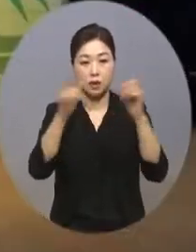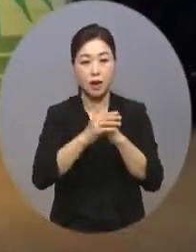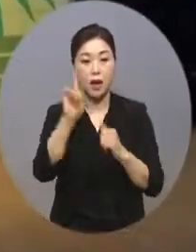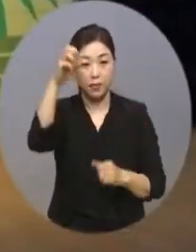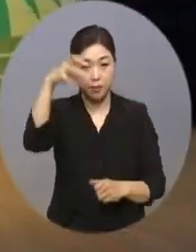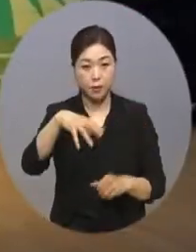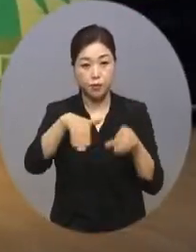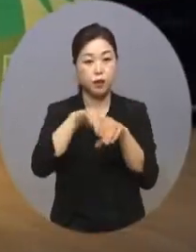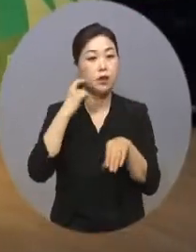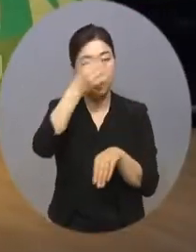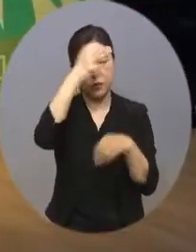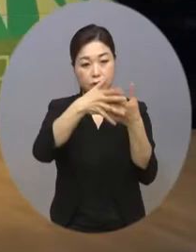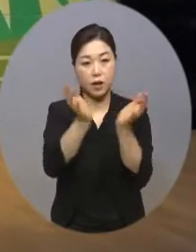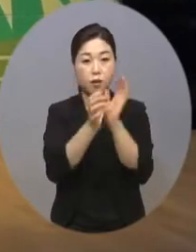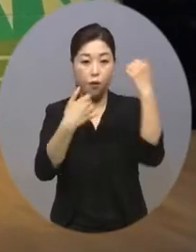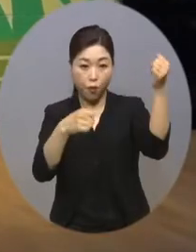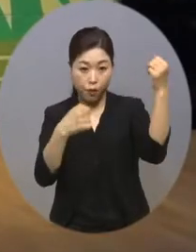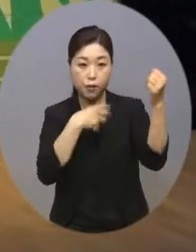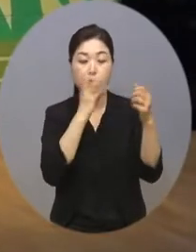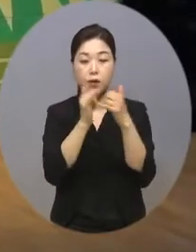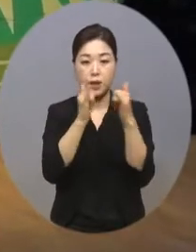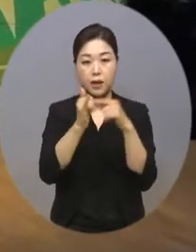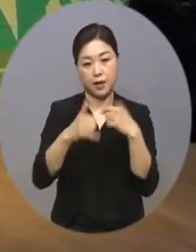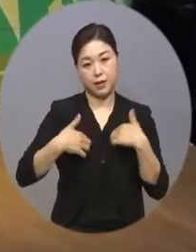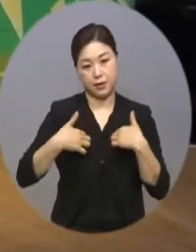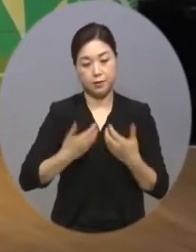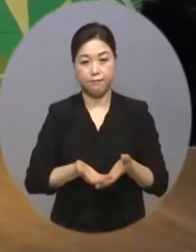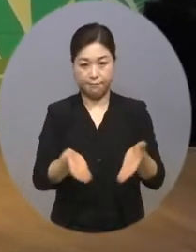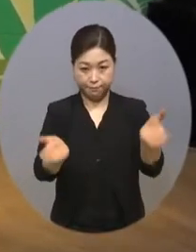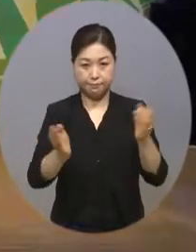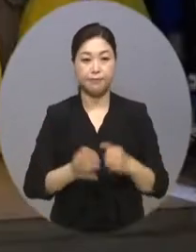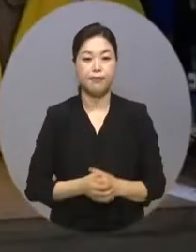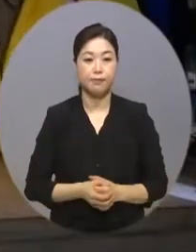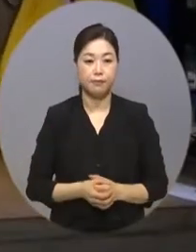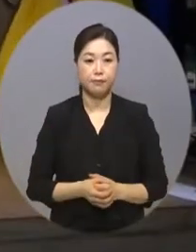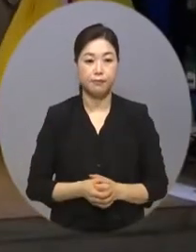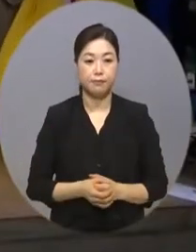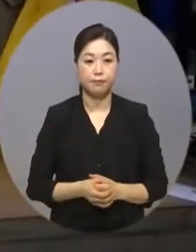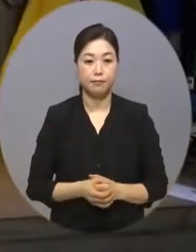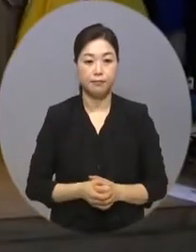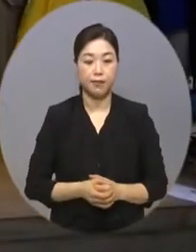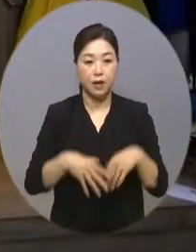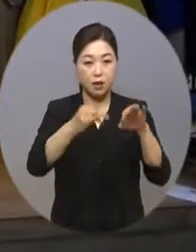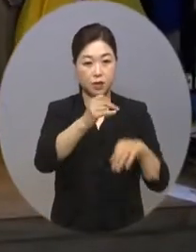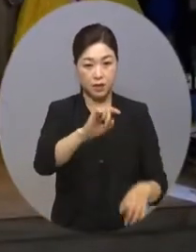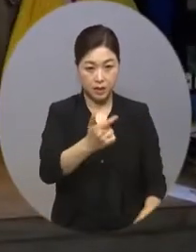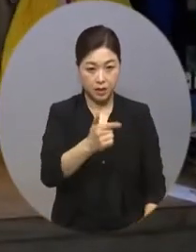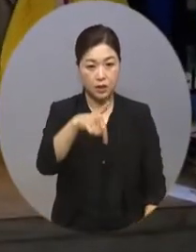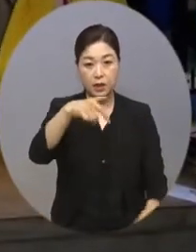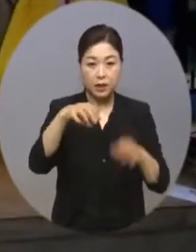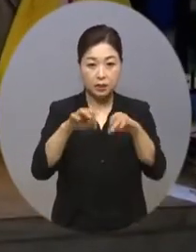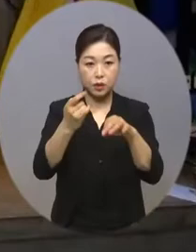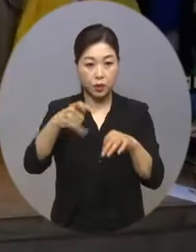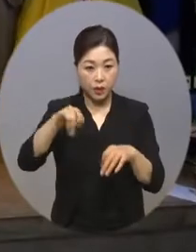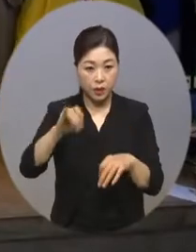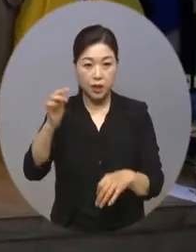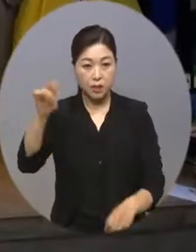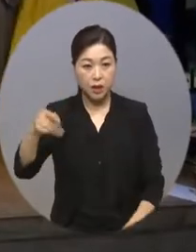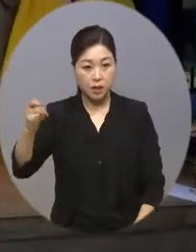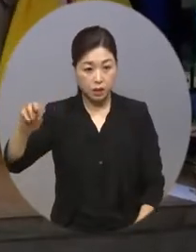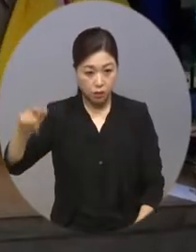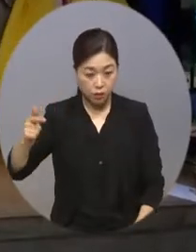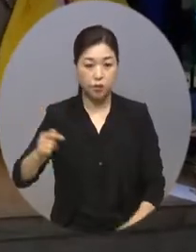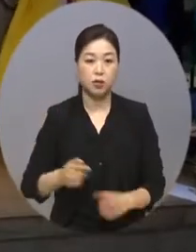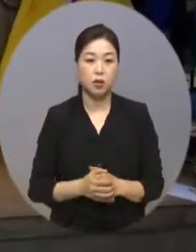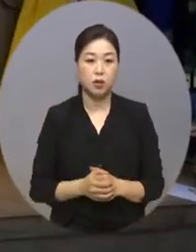한빛문화예술단이 공연을 하여 어르신들에게 흥겨운 시간을 만들어드리고 있습니다. 김원진 목사, 김종기 대표, 박순태 회장은 입을